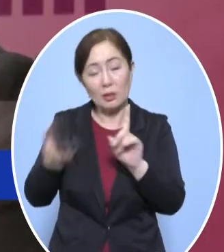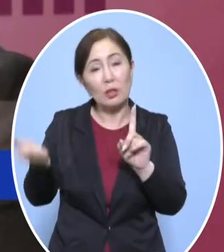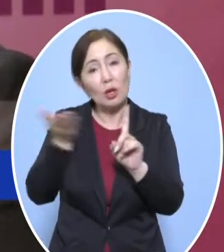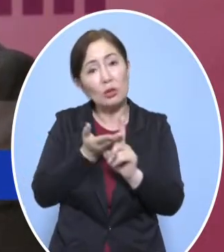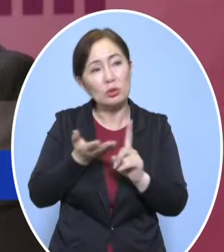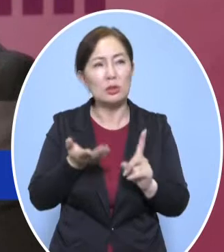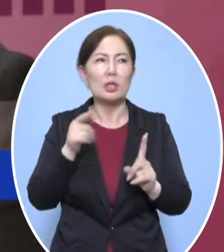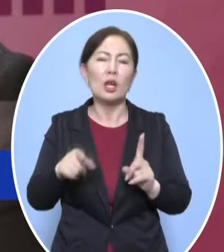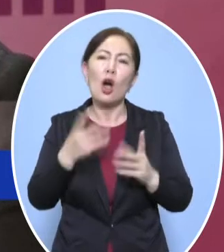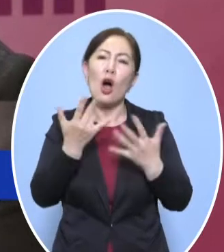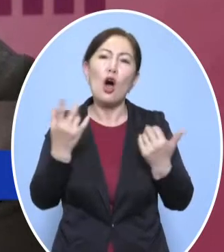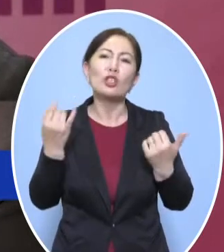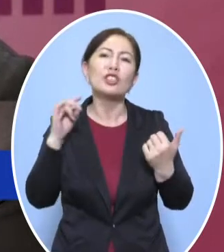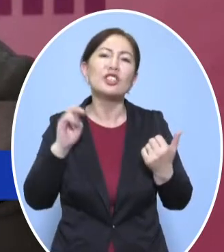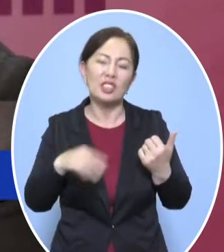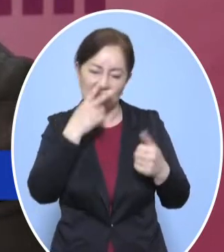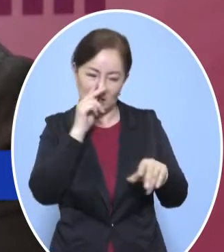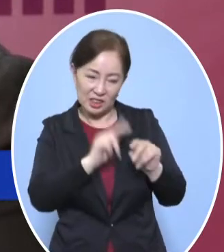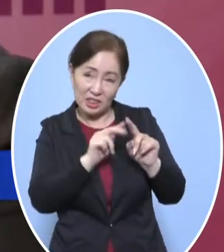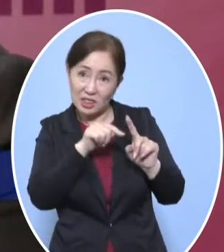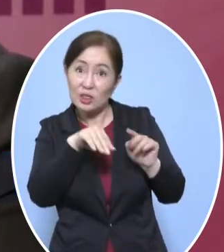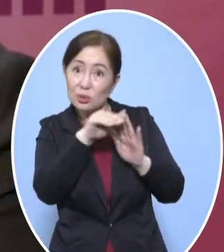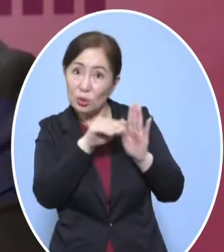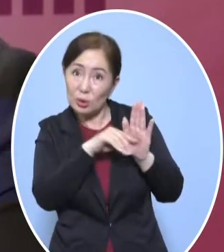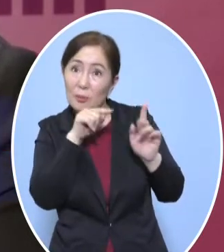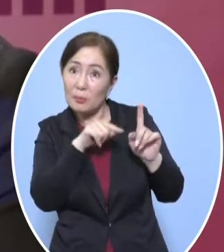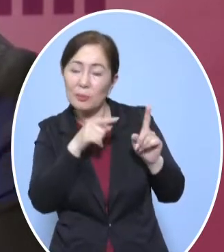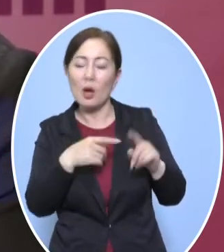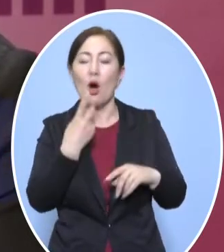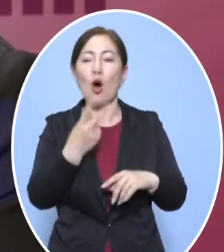өглөө. Олон нийтийн хяналтыг хэрэгжүүлэх журмыг